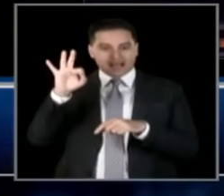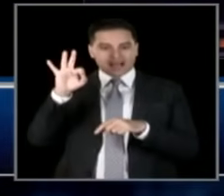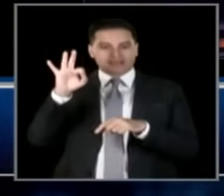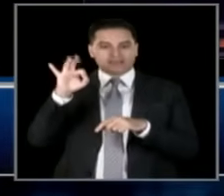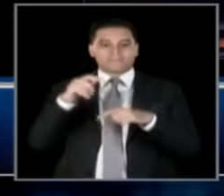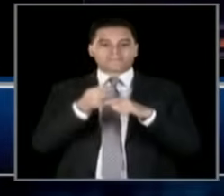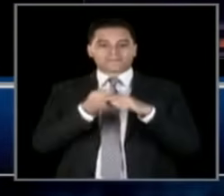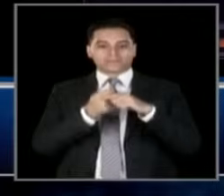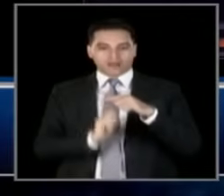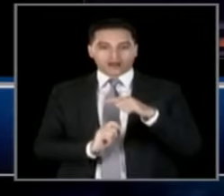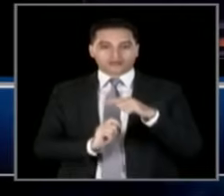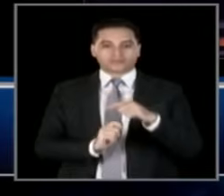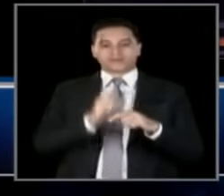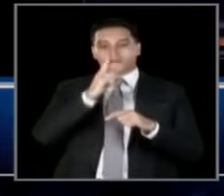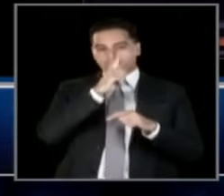في 3